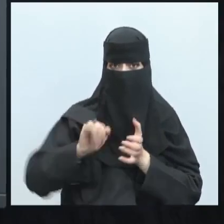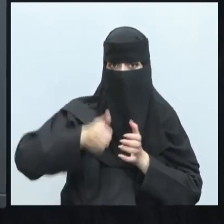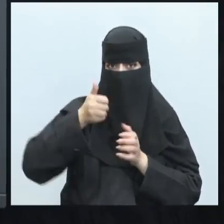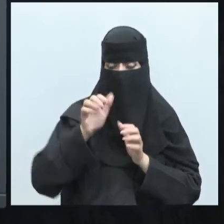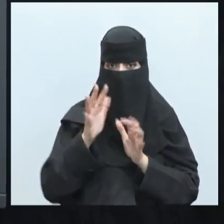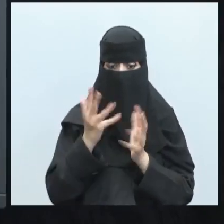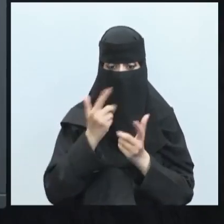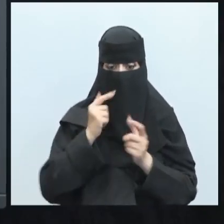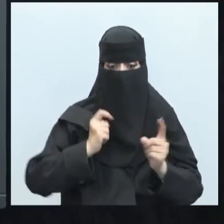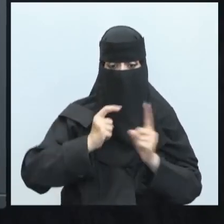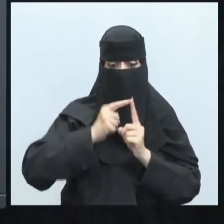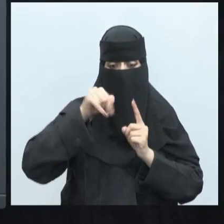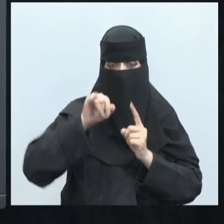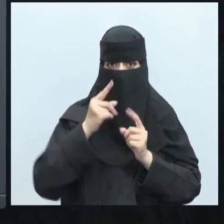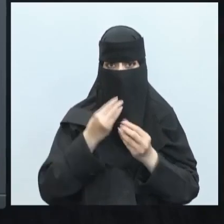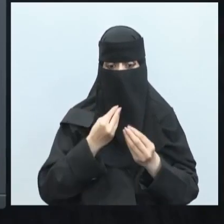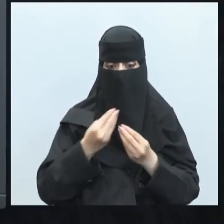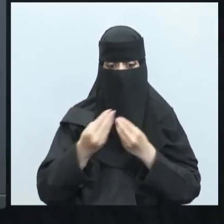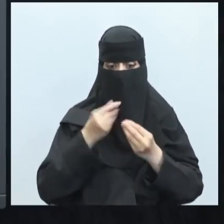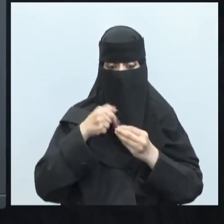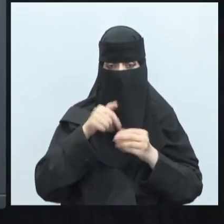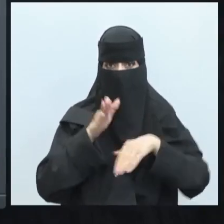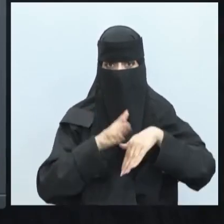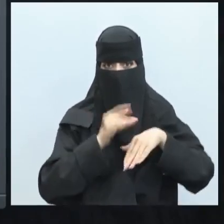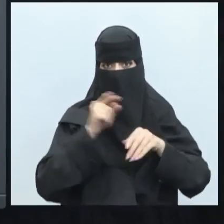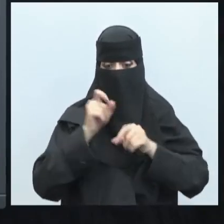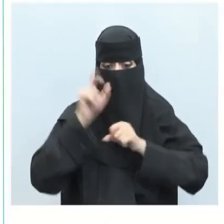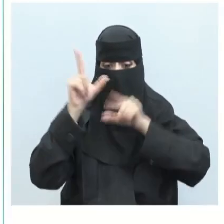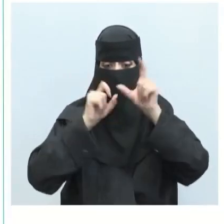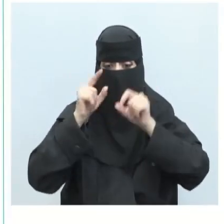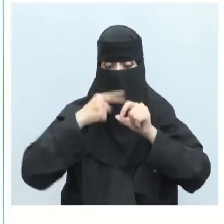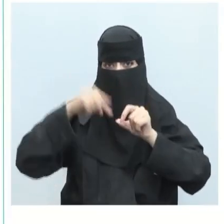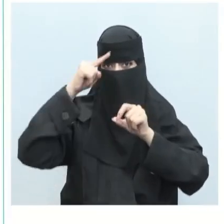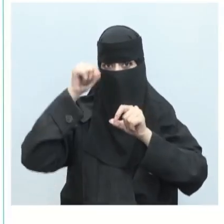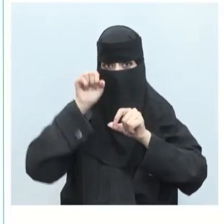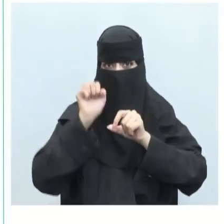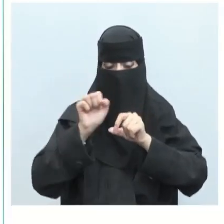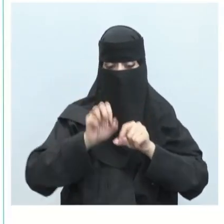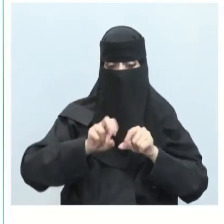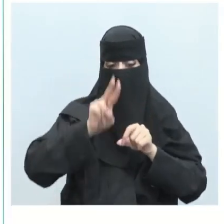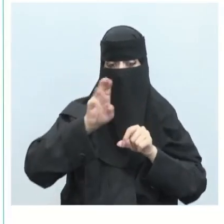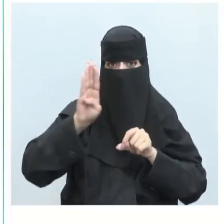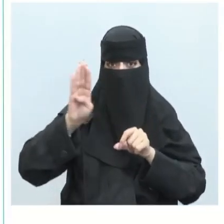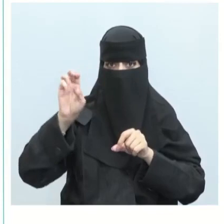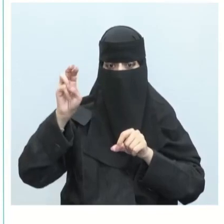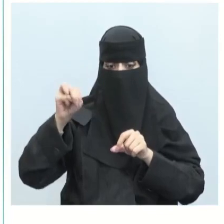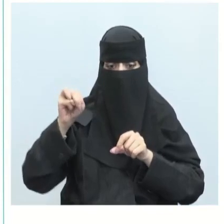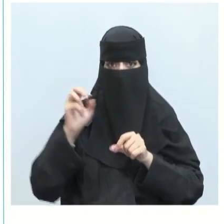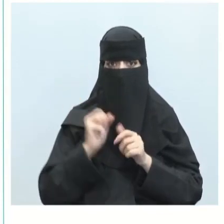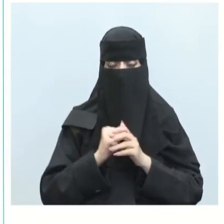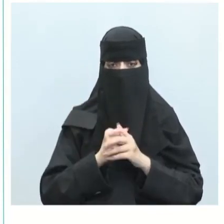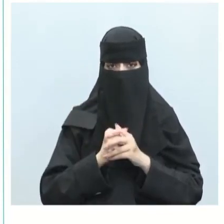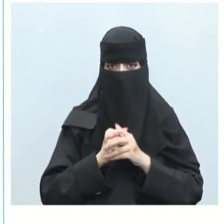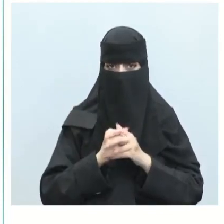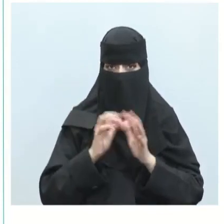في نهايه هذا الدرس سؤالي لكم اعزائي الطلاب والطالبات ما هو الهدف من تفعيل خدمه الشبكات الافتراضيه